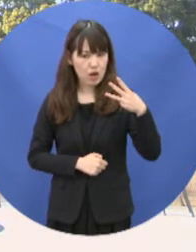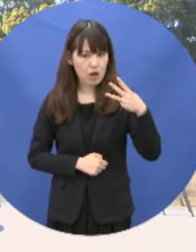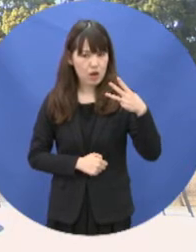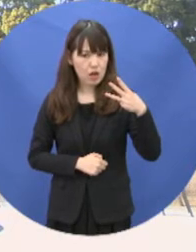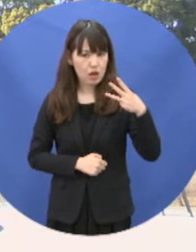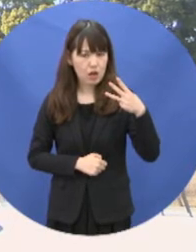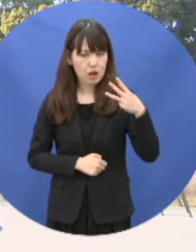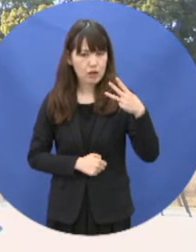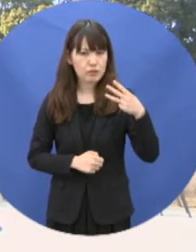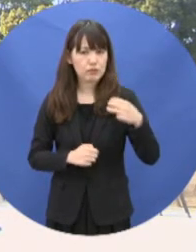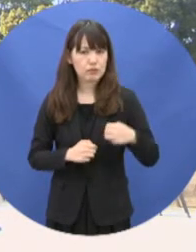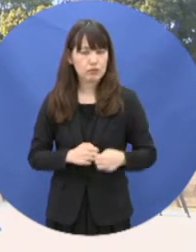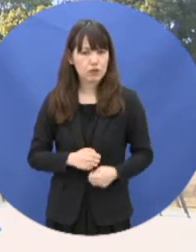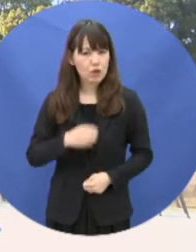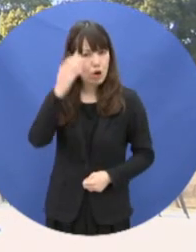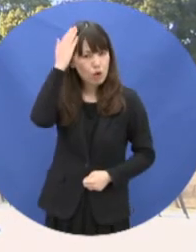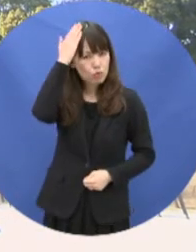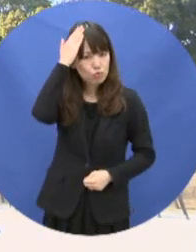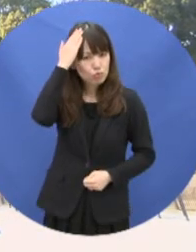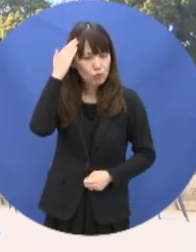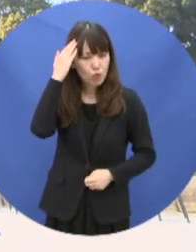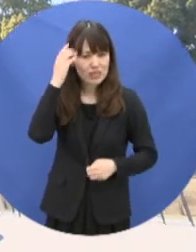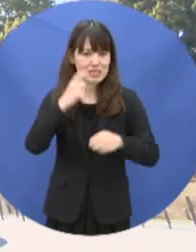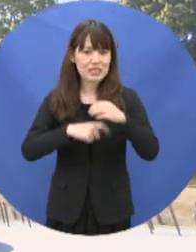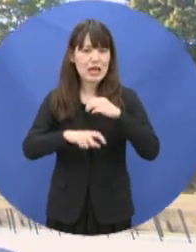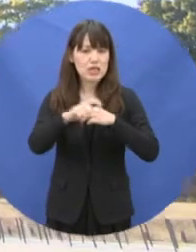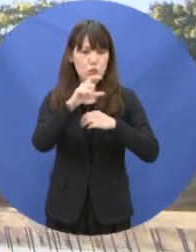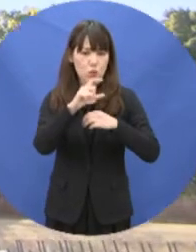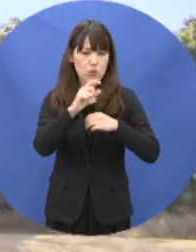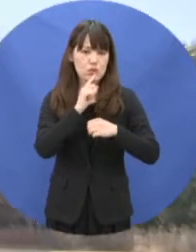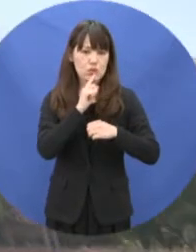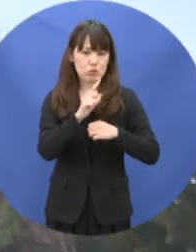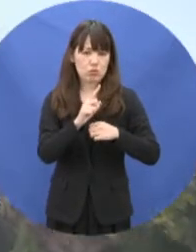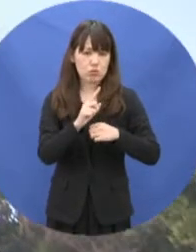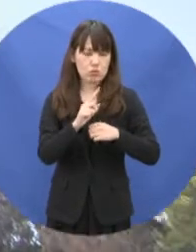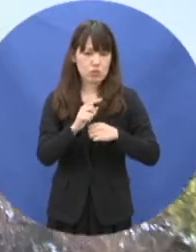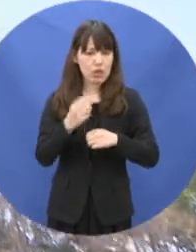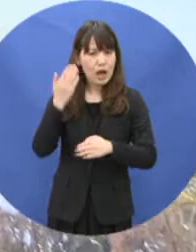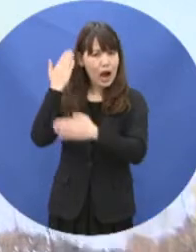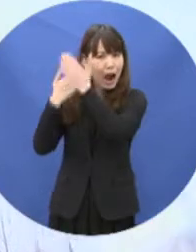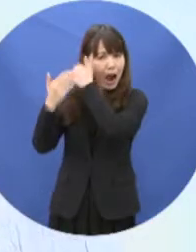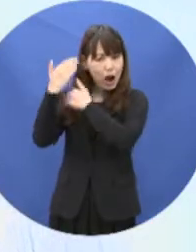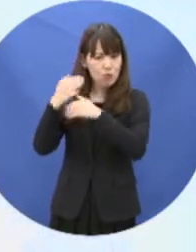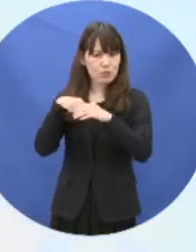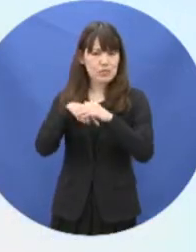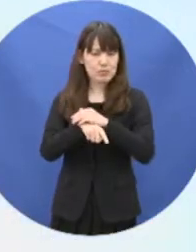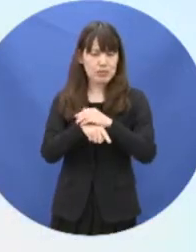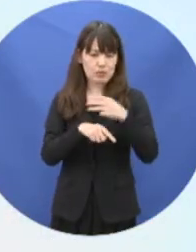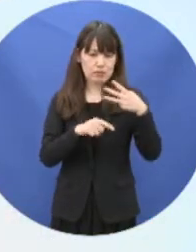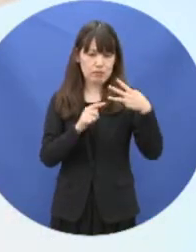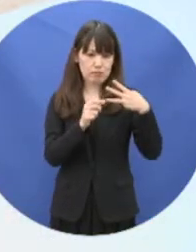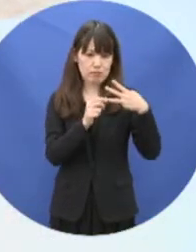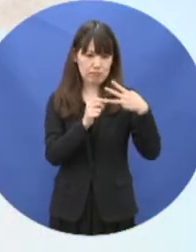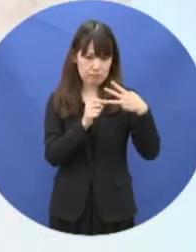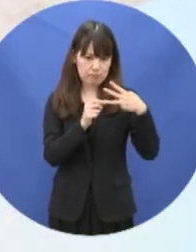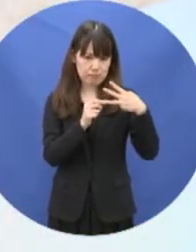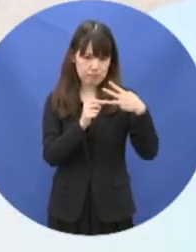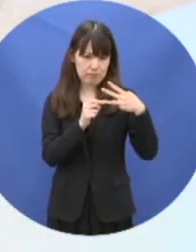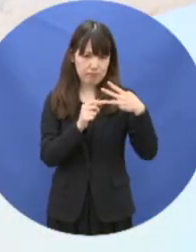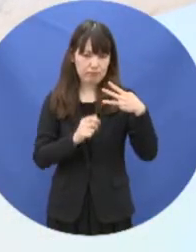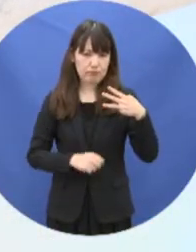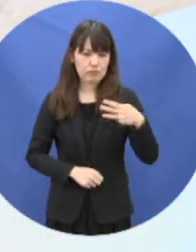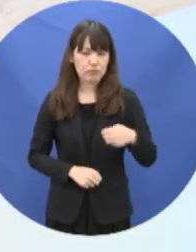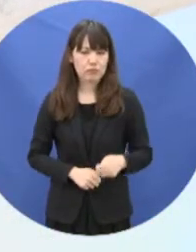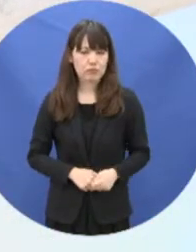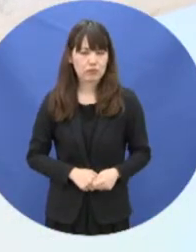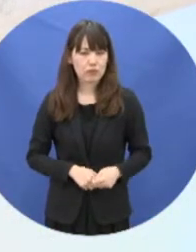の方にある黒い太陽っていうもので、 はい、 過去を表してる太陽なんですね。 あ、そっか、さ